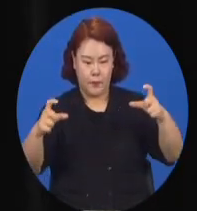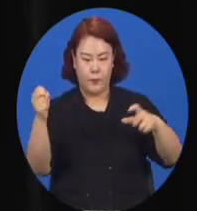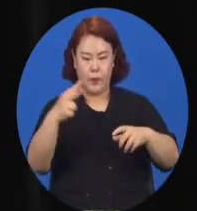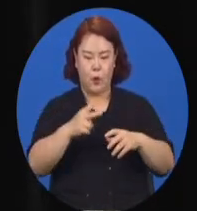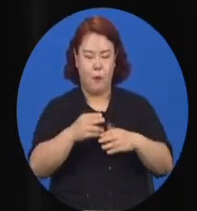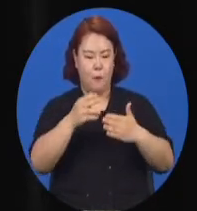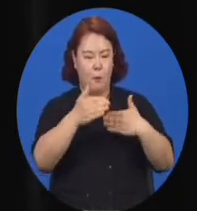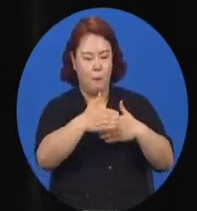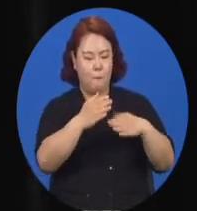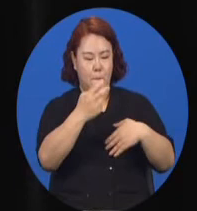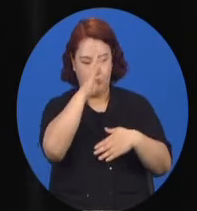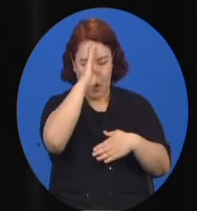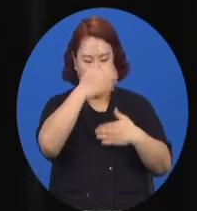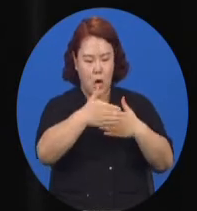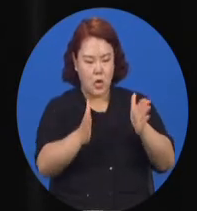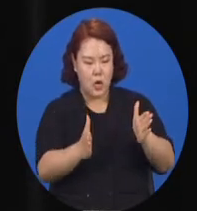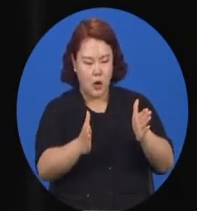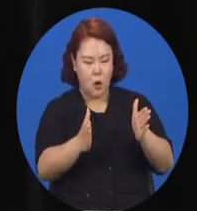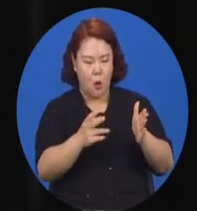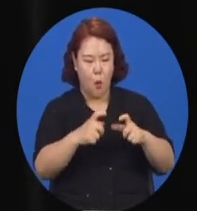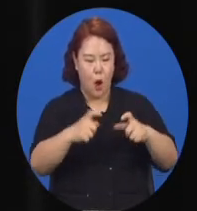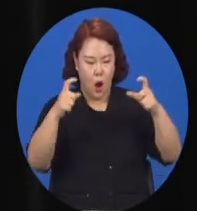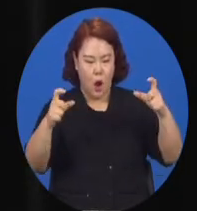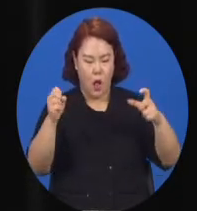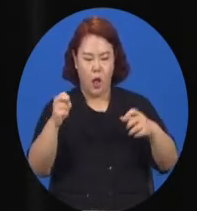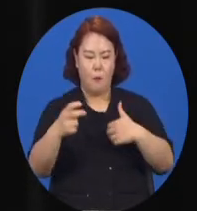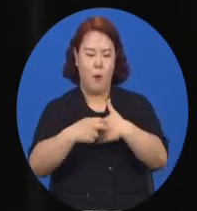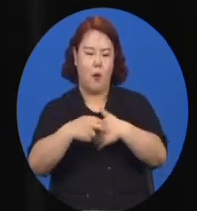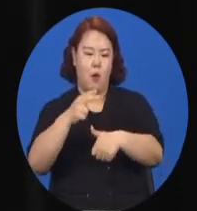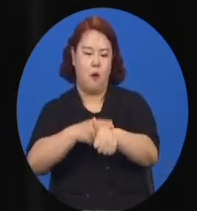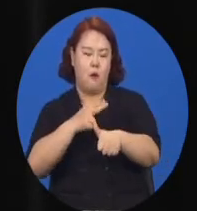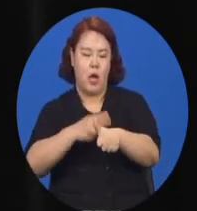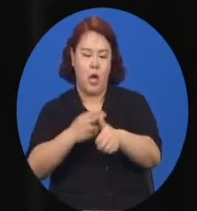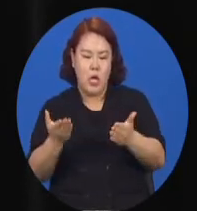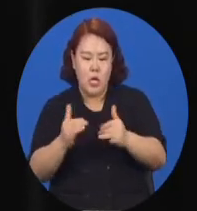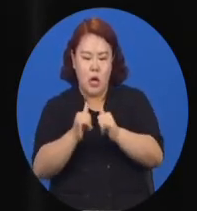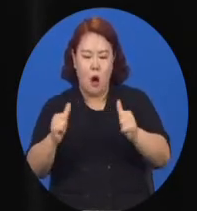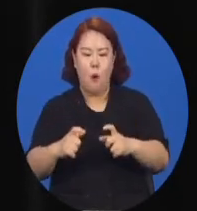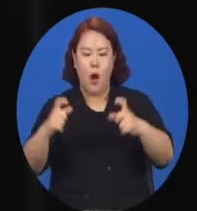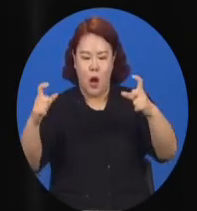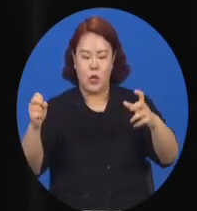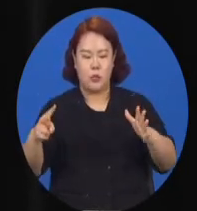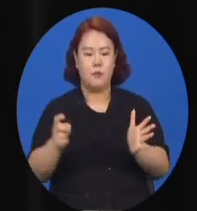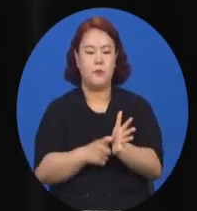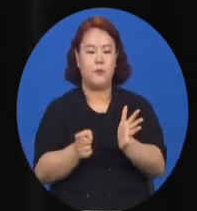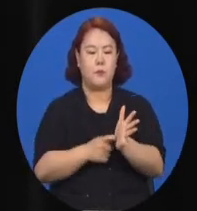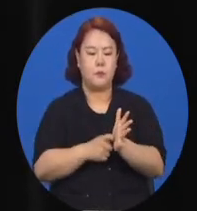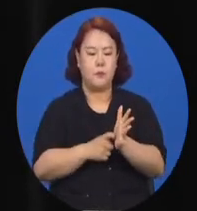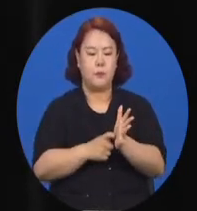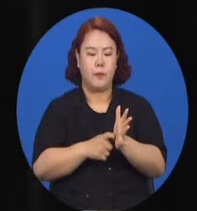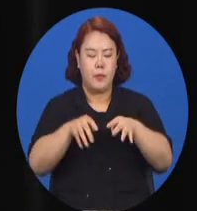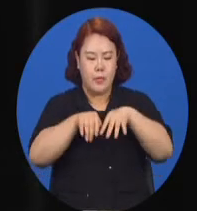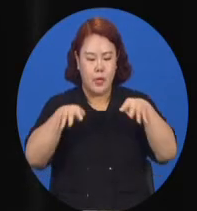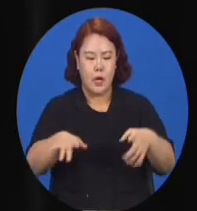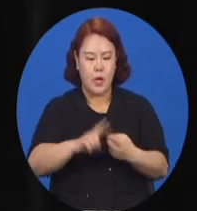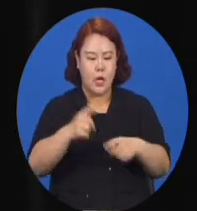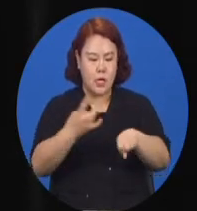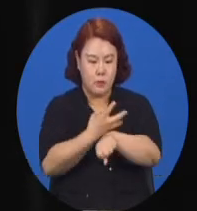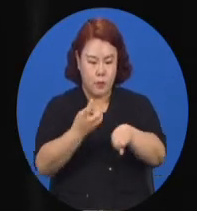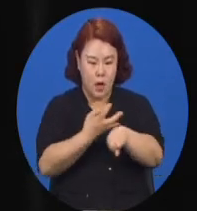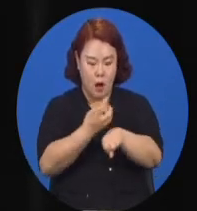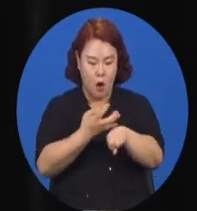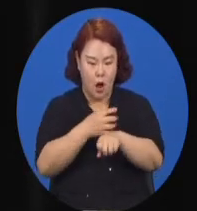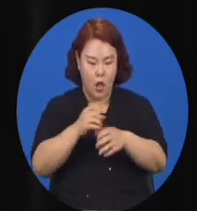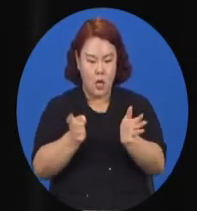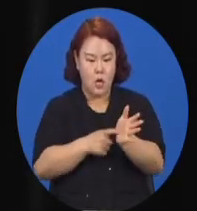감옥수를 확대하고 의료진을 확대해가면서 지금 응급체계 24시간 대응하는 응급시설을